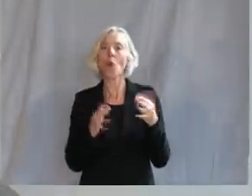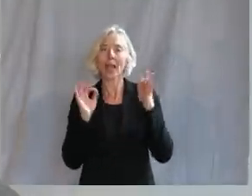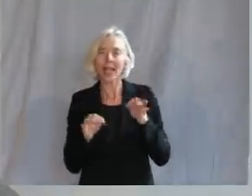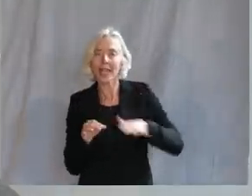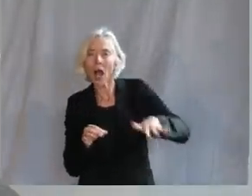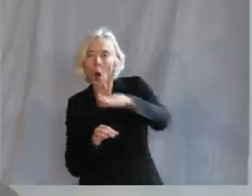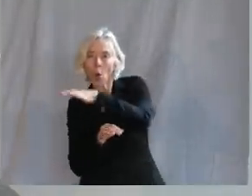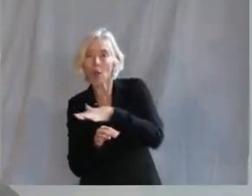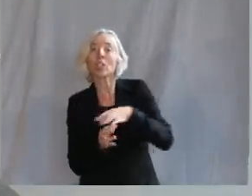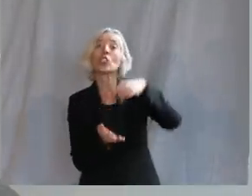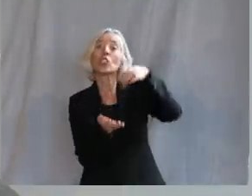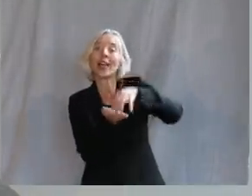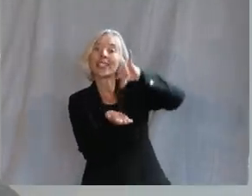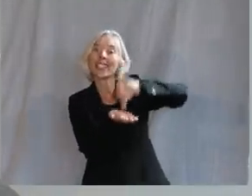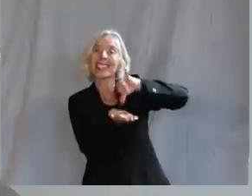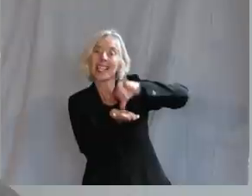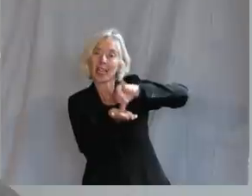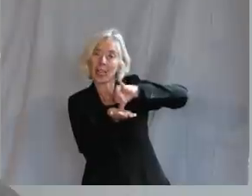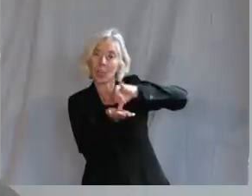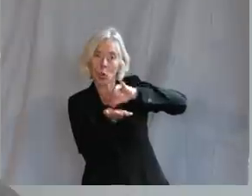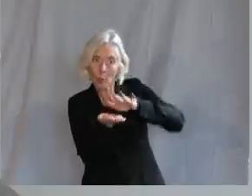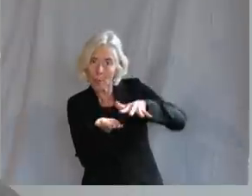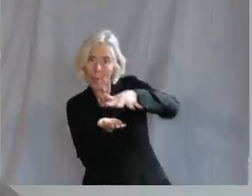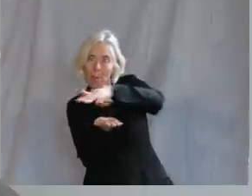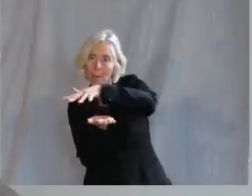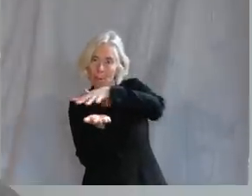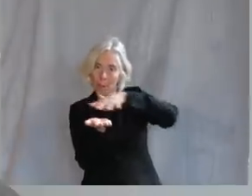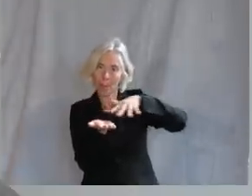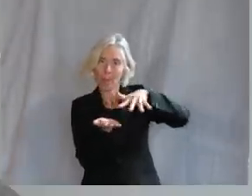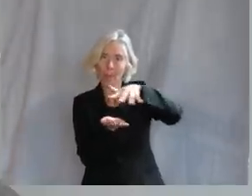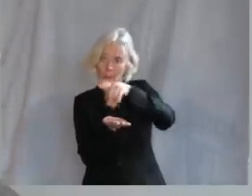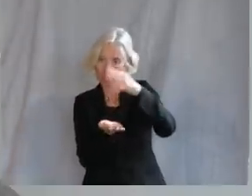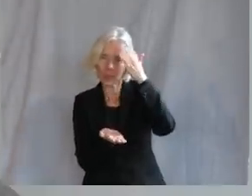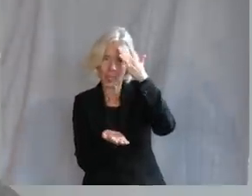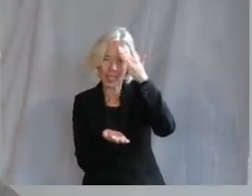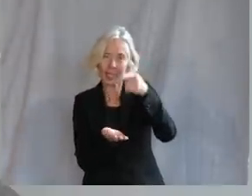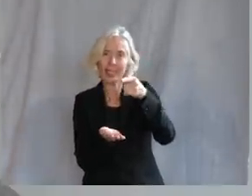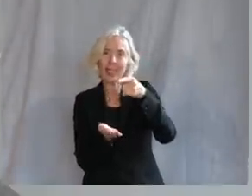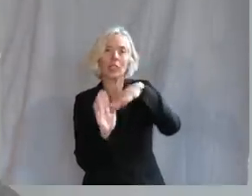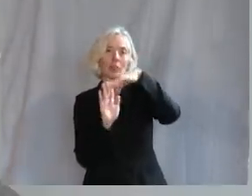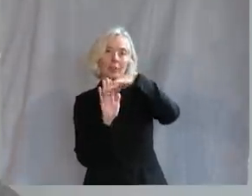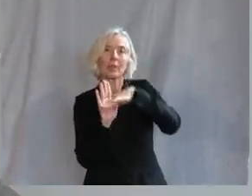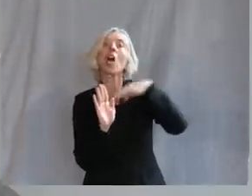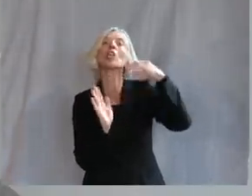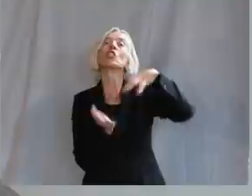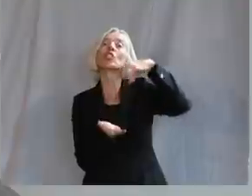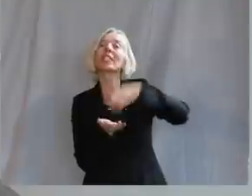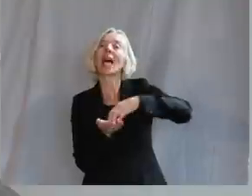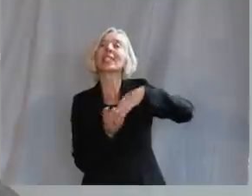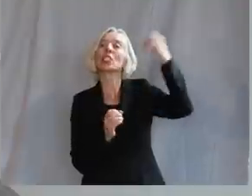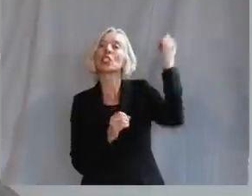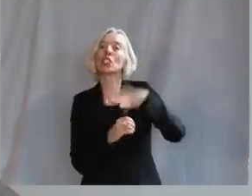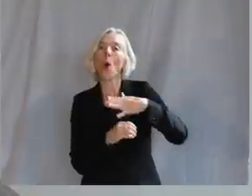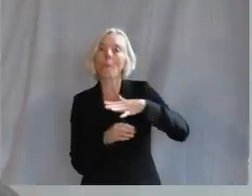Innenstadt entsprechend der Verordnung, die wir ja auch schon im Rahmen der Stadtsommers auch zu Rate gezogen